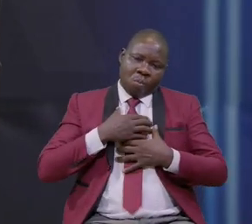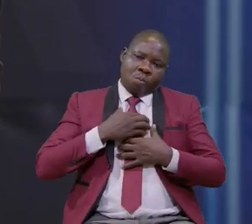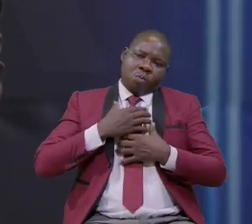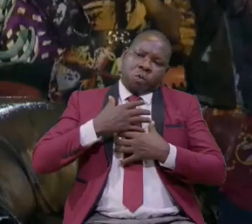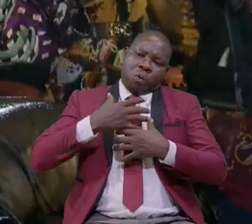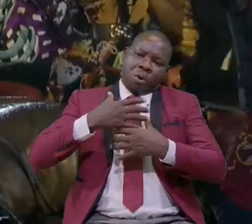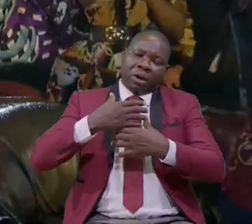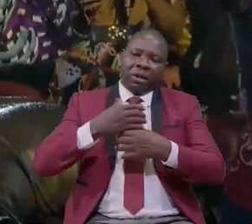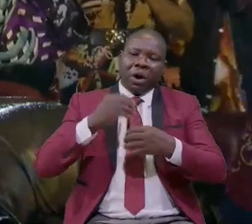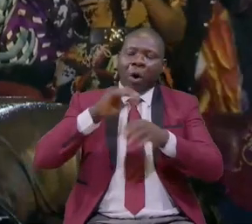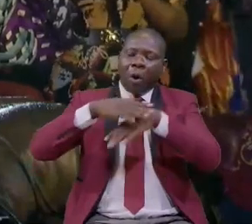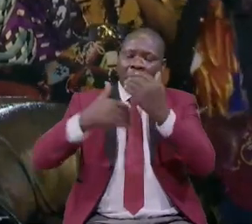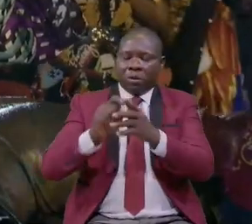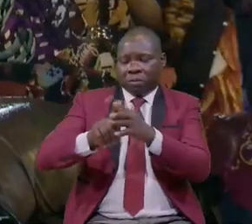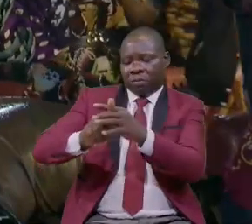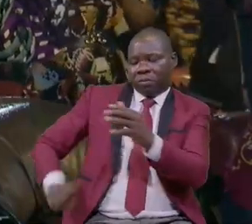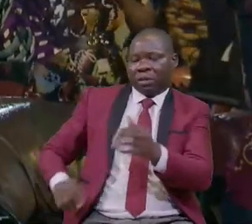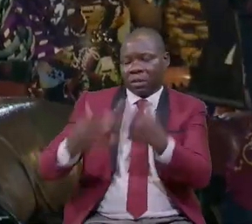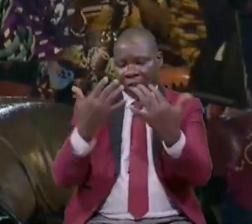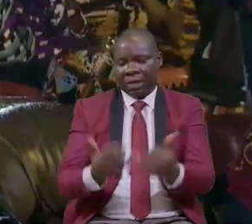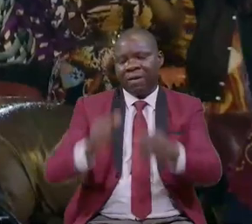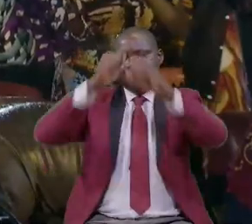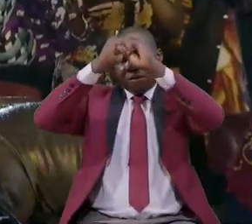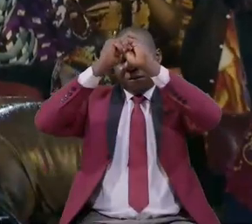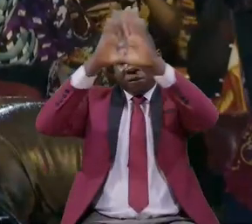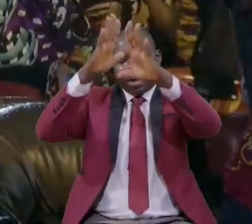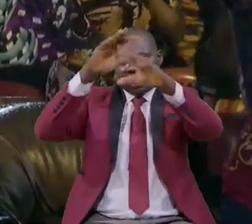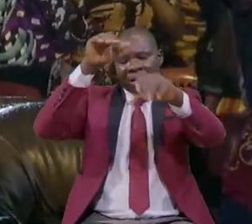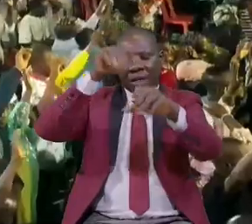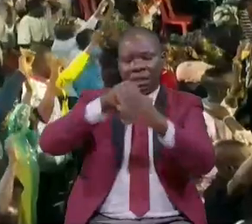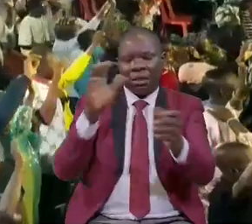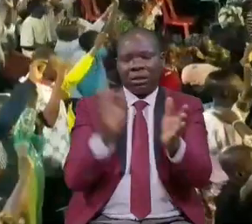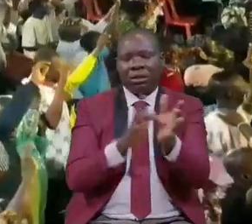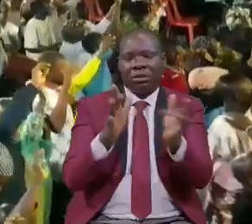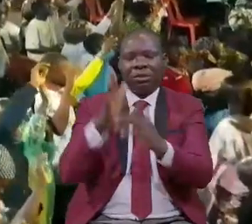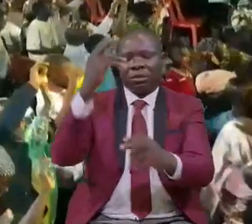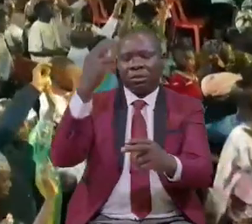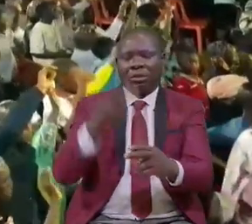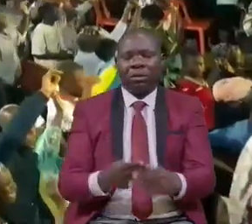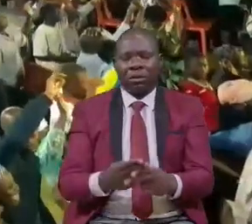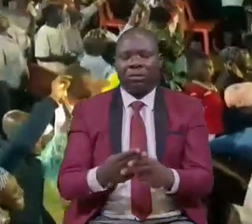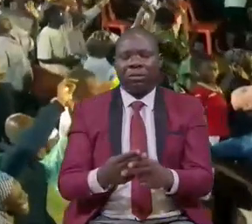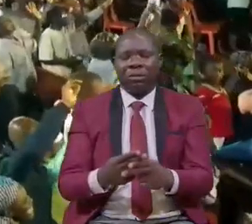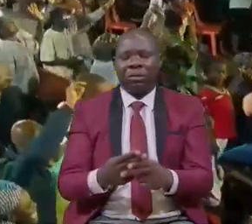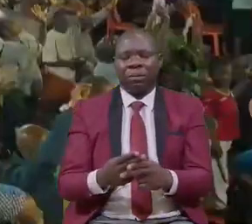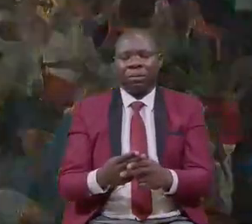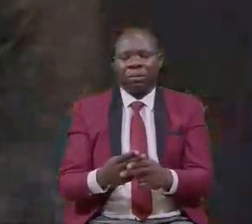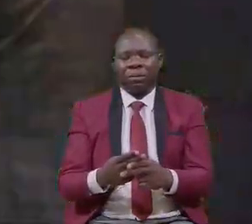Et tout va disparaître. Père, au nom de Jésus.